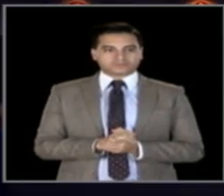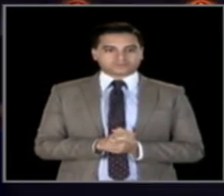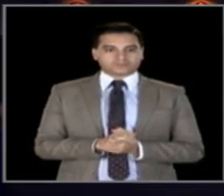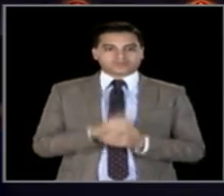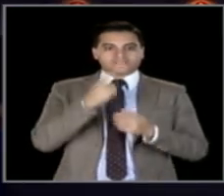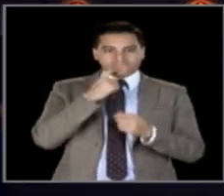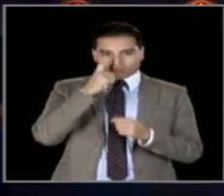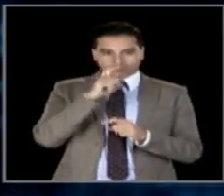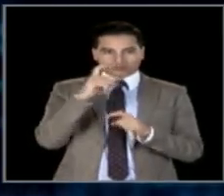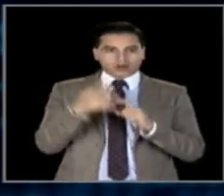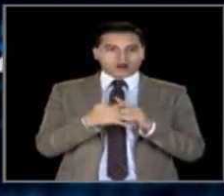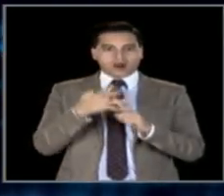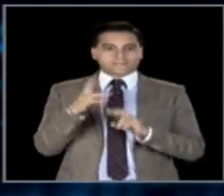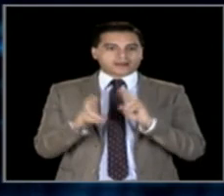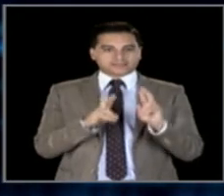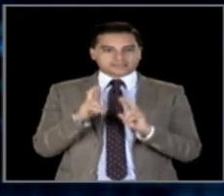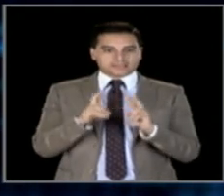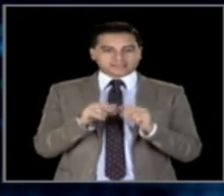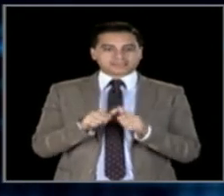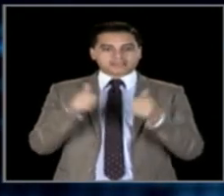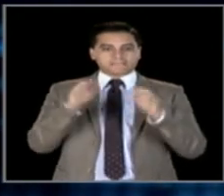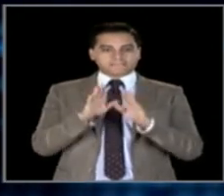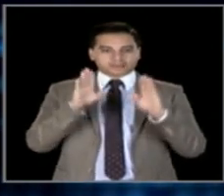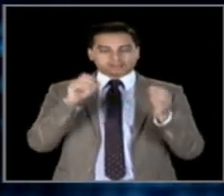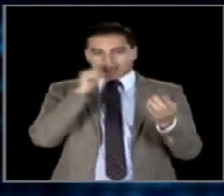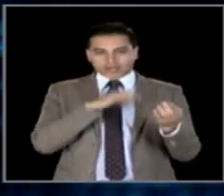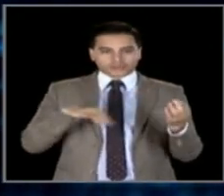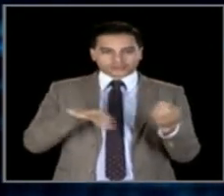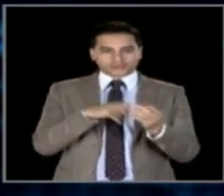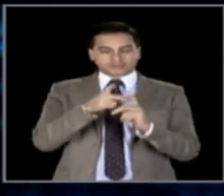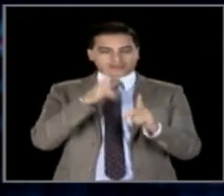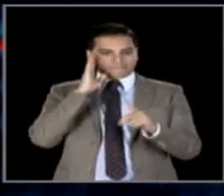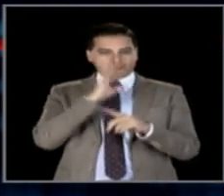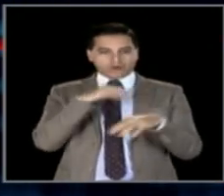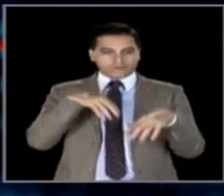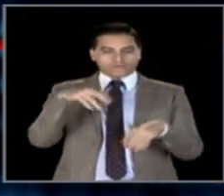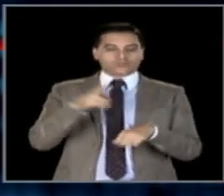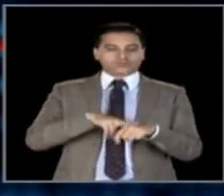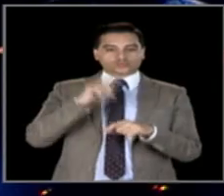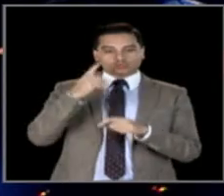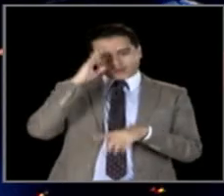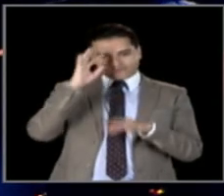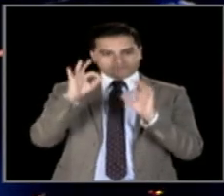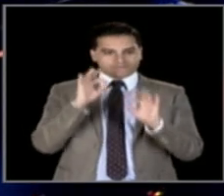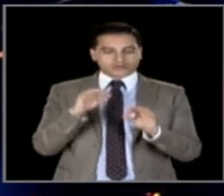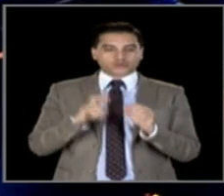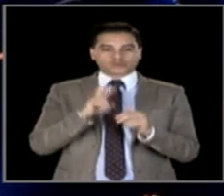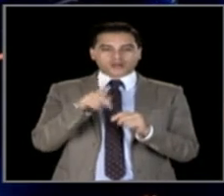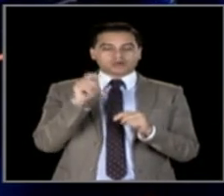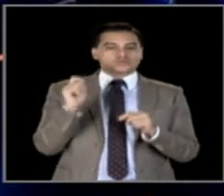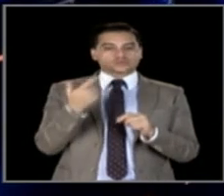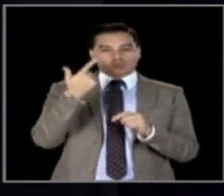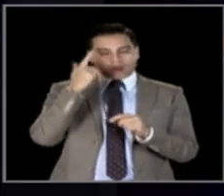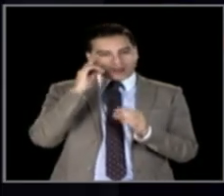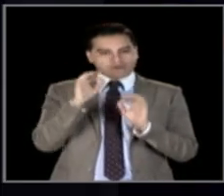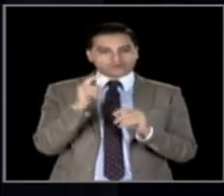فقرة الفنون أربع أسئلة: سينما ومسرح، أغاني وموسيقى، لوحات ومعالم، وسرعة البديهة. أسئلتنا هتعتمد